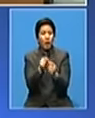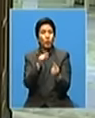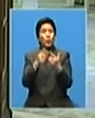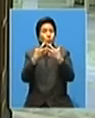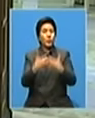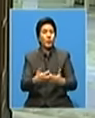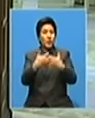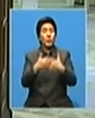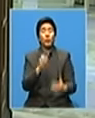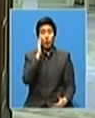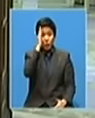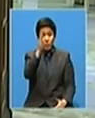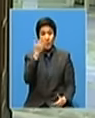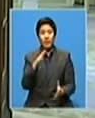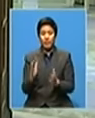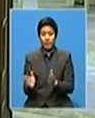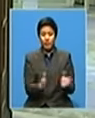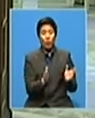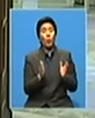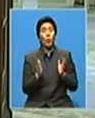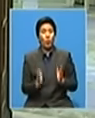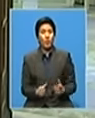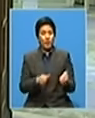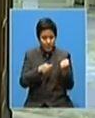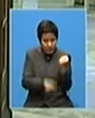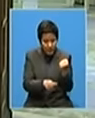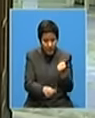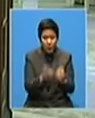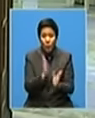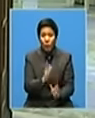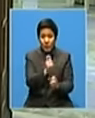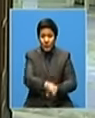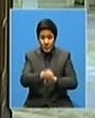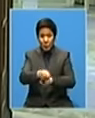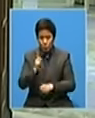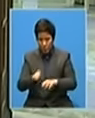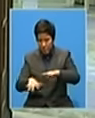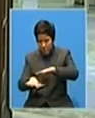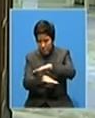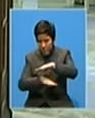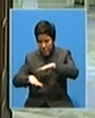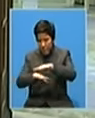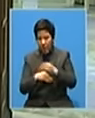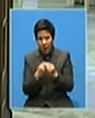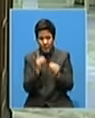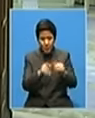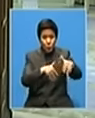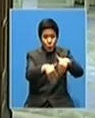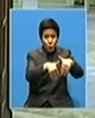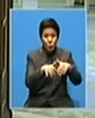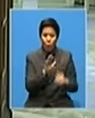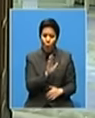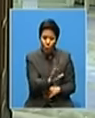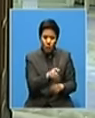ครับในเรื่องของการสร้างความเข้มแข็งของเกษตรกรนั้นเราจำเป็นต้องเร่งดำเนินการวางรากฐานให้เป็นชุมชนเกษตรกรที่เข้มแ